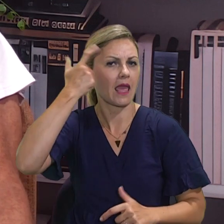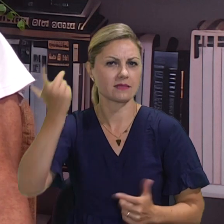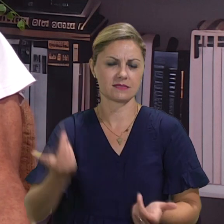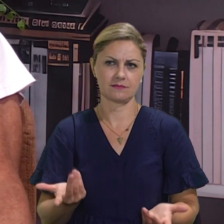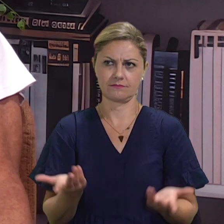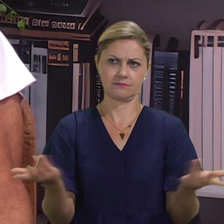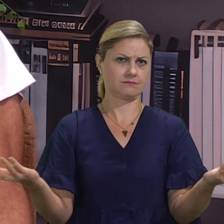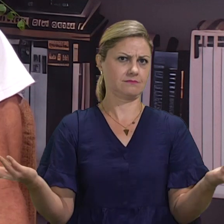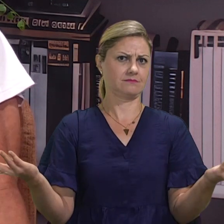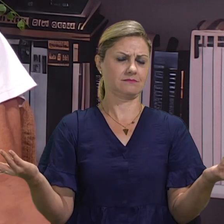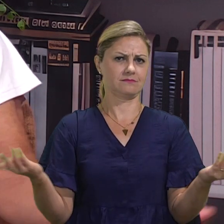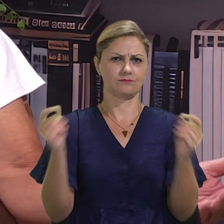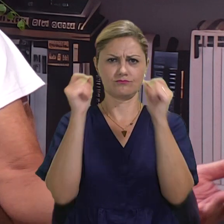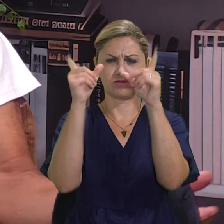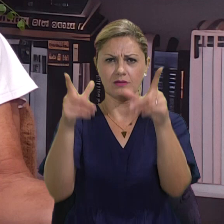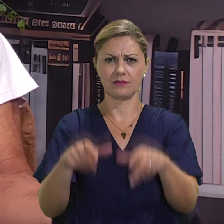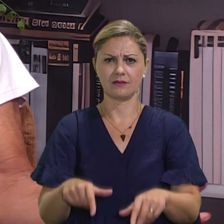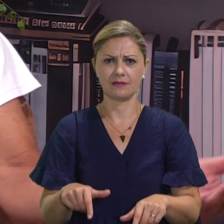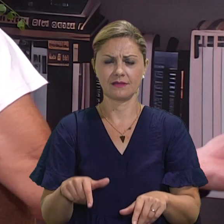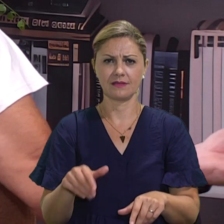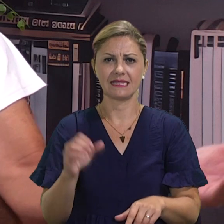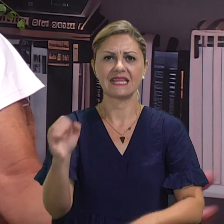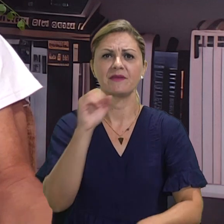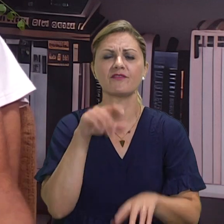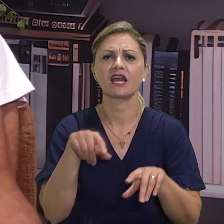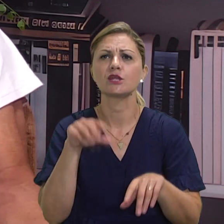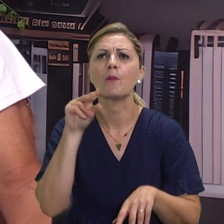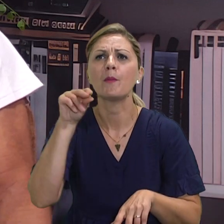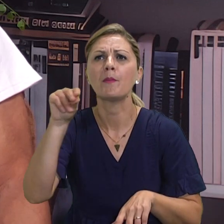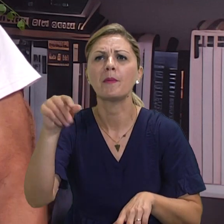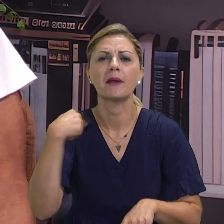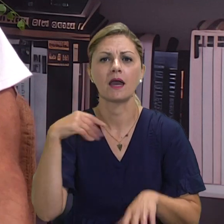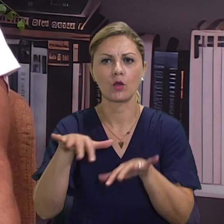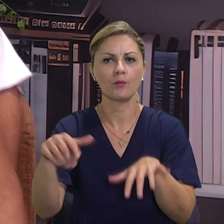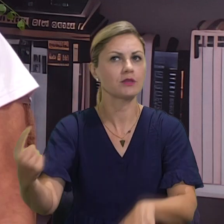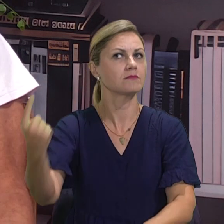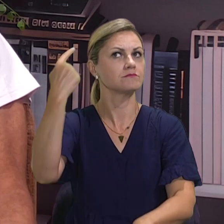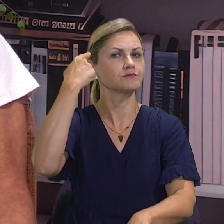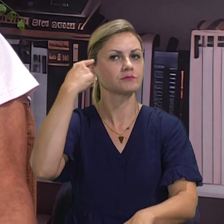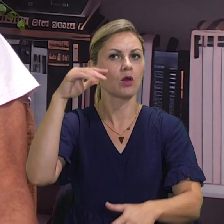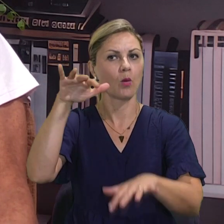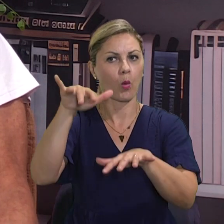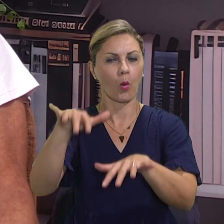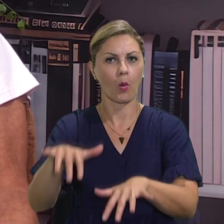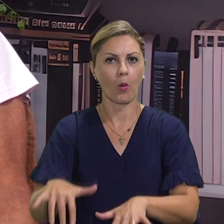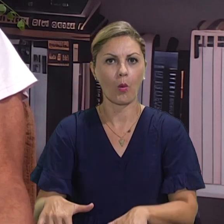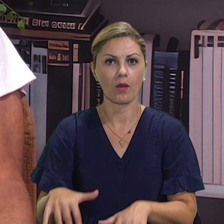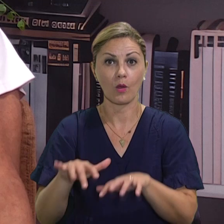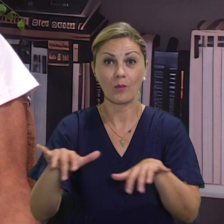jezici sve preuzeli. Imate ovi GPT-chat, on dođe, pa mi smo provali u školi. On jednostavno